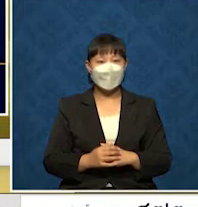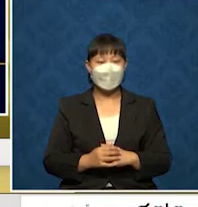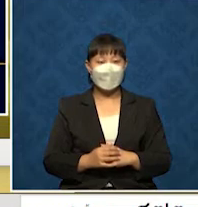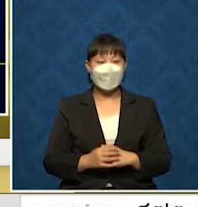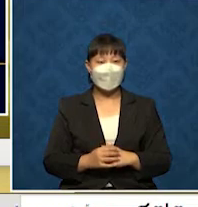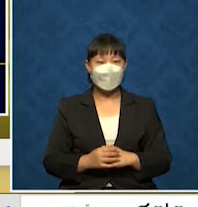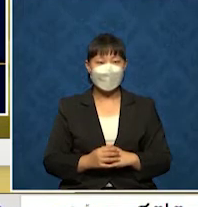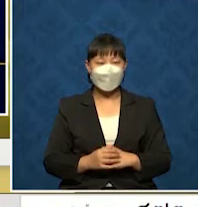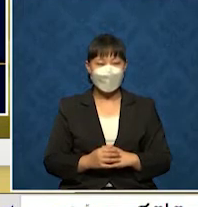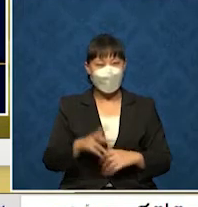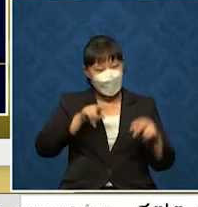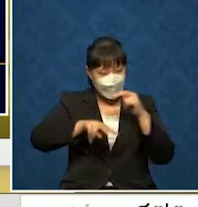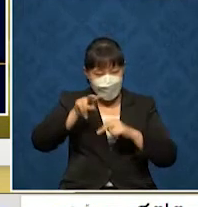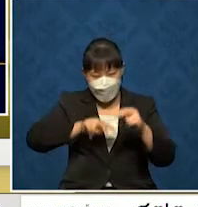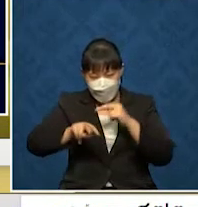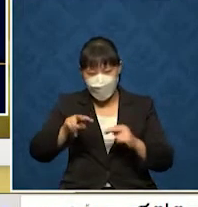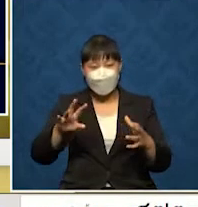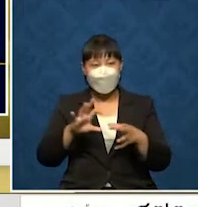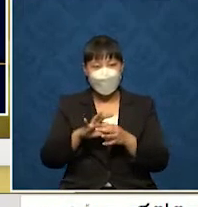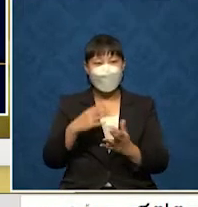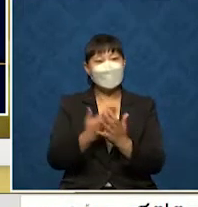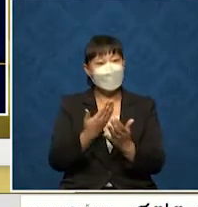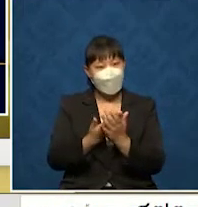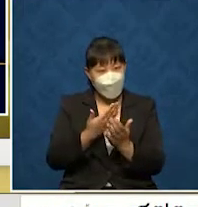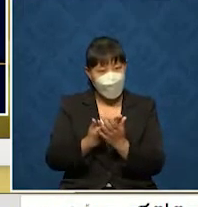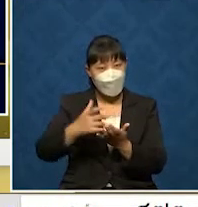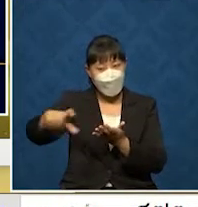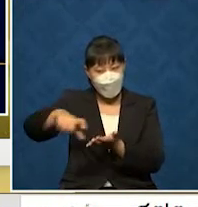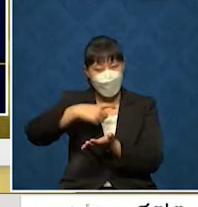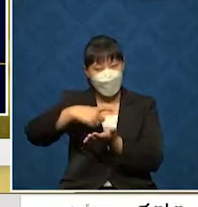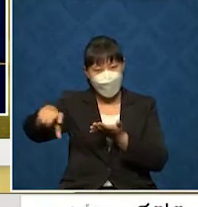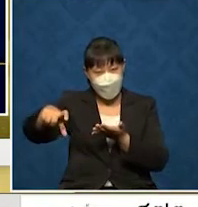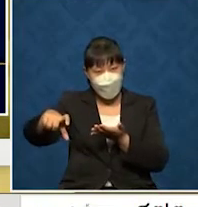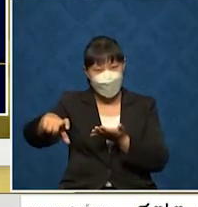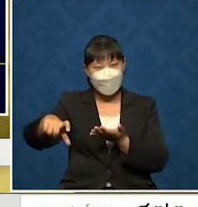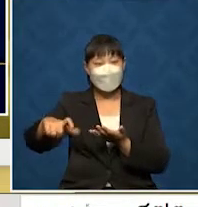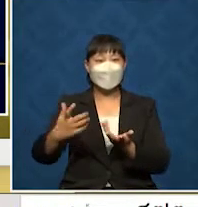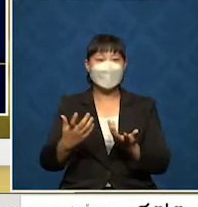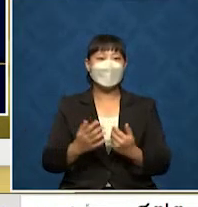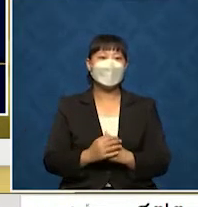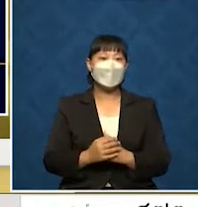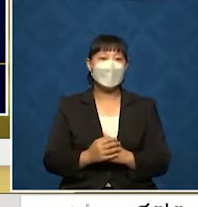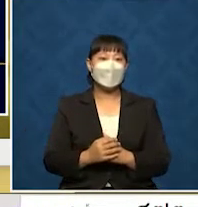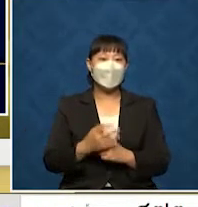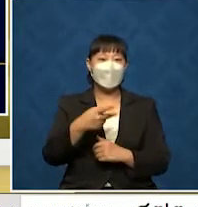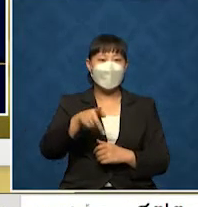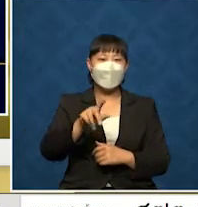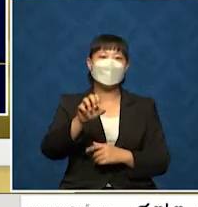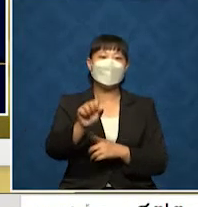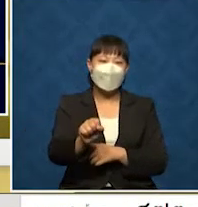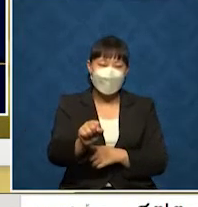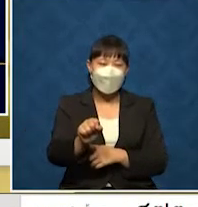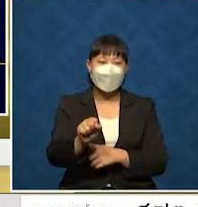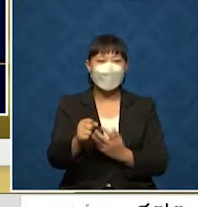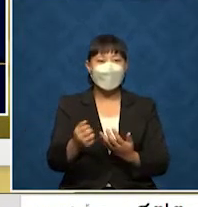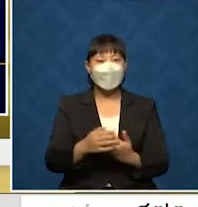การสืบค้นธุรกรรมทางการเงินและการสืบทรัพย์ในหน่วยงานของปปส.และในห